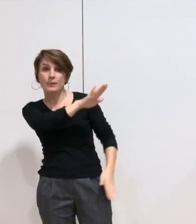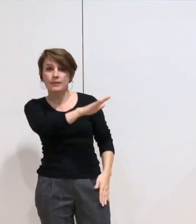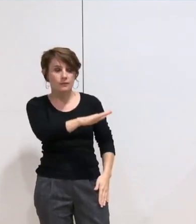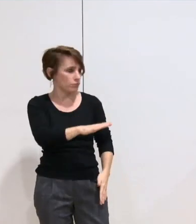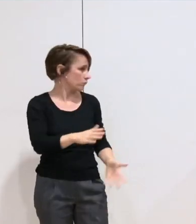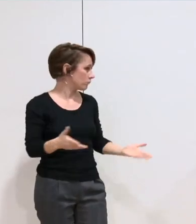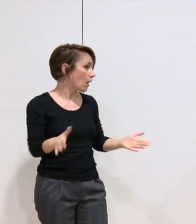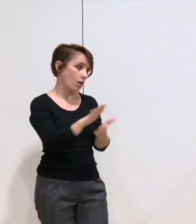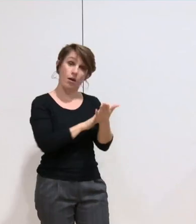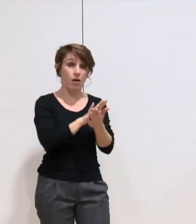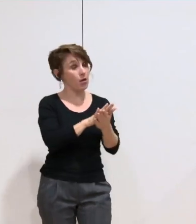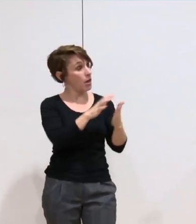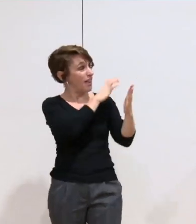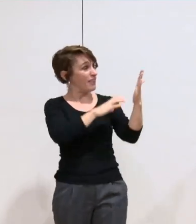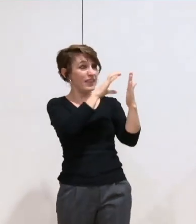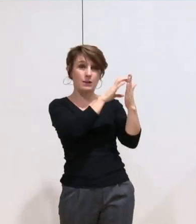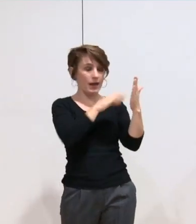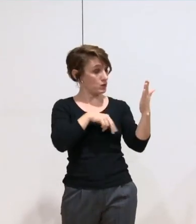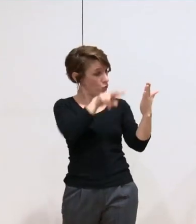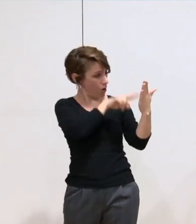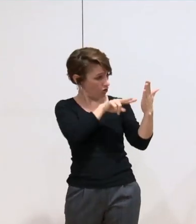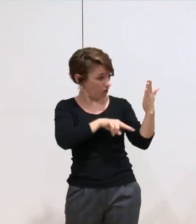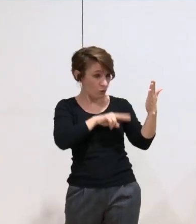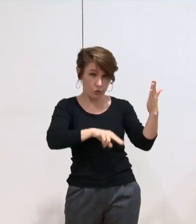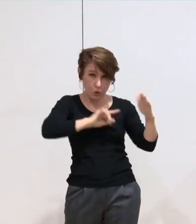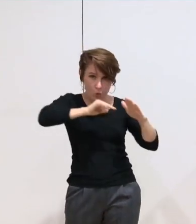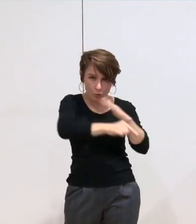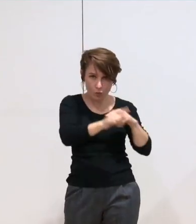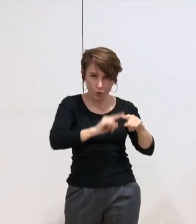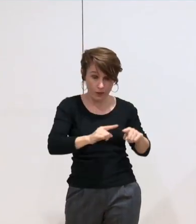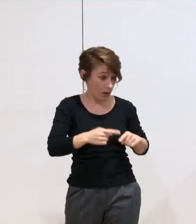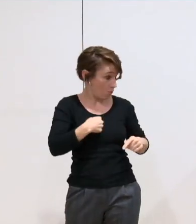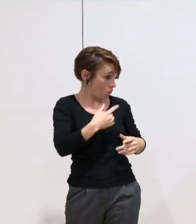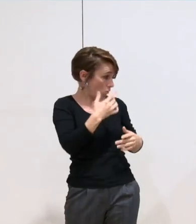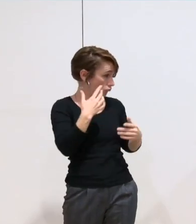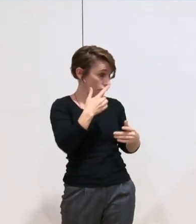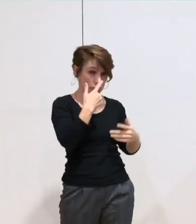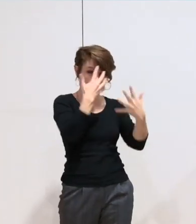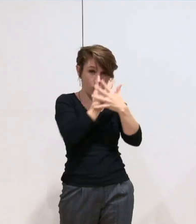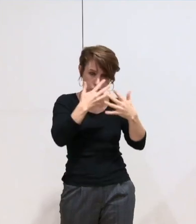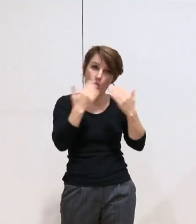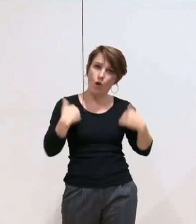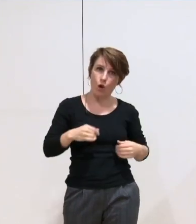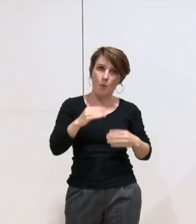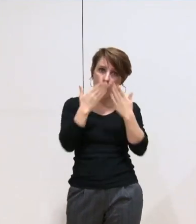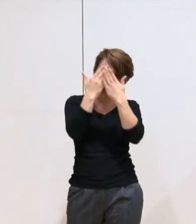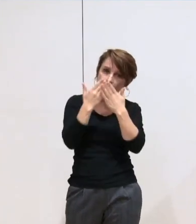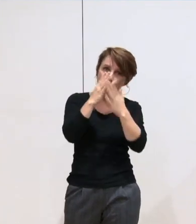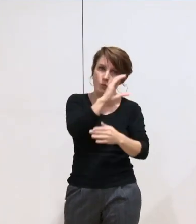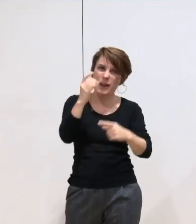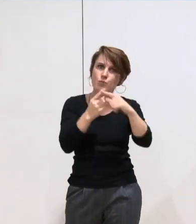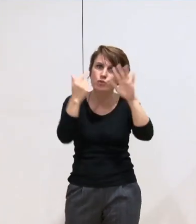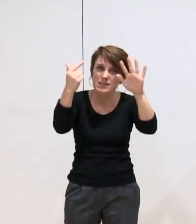la délibération et je me demande à qui vous parlez, parce que je n'y comprends plus rien. J'ai beau être à Bac plus 7, je n'y comprends rien.